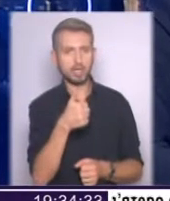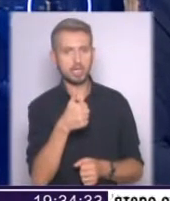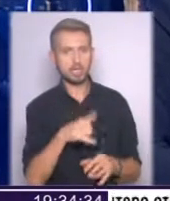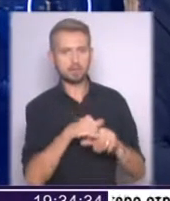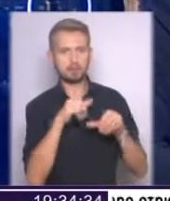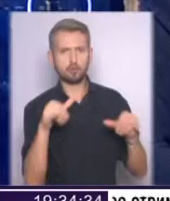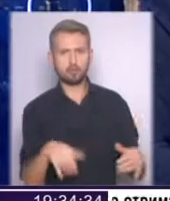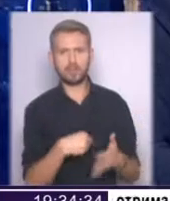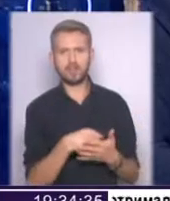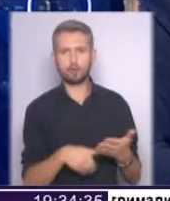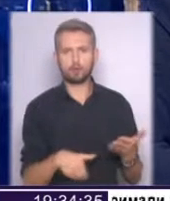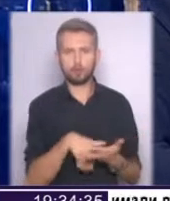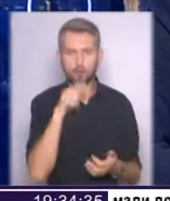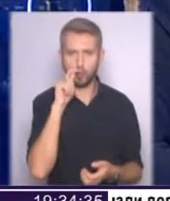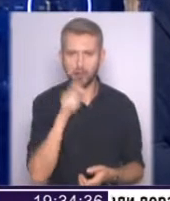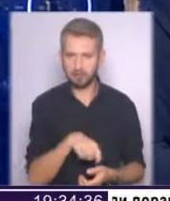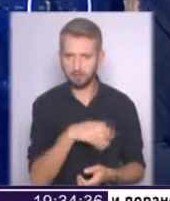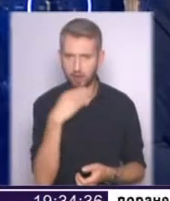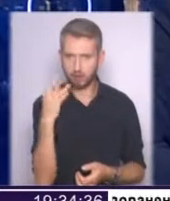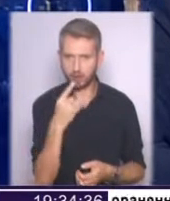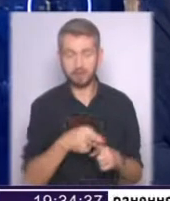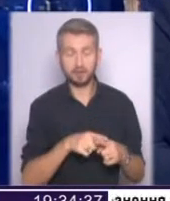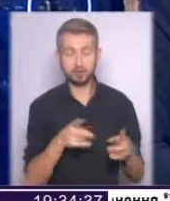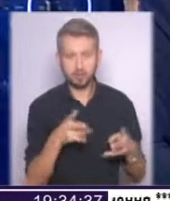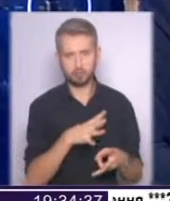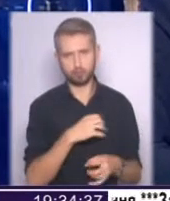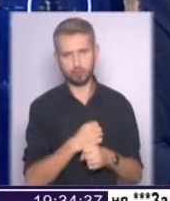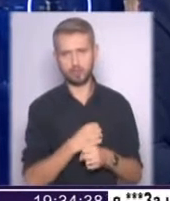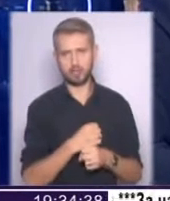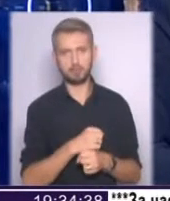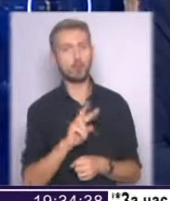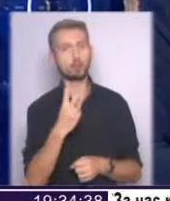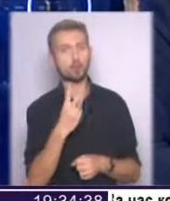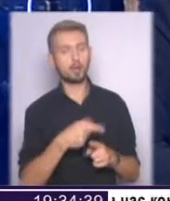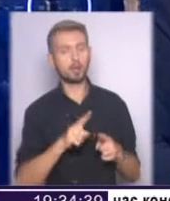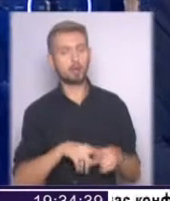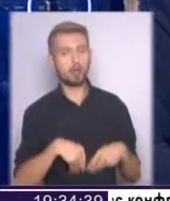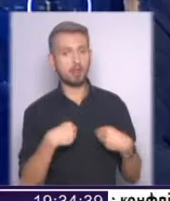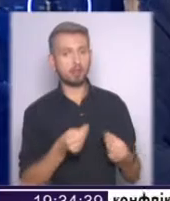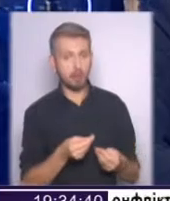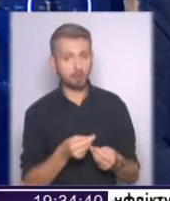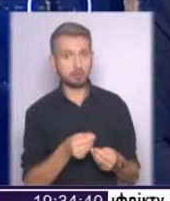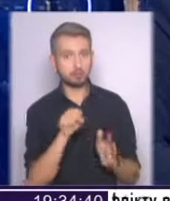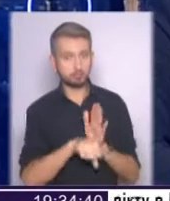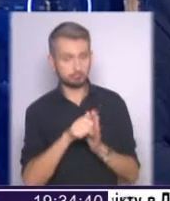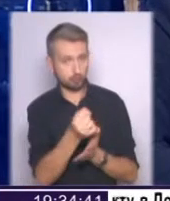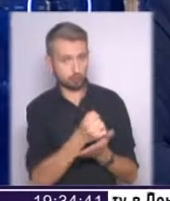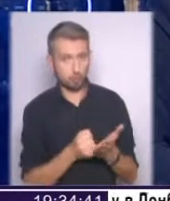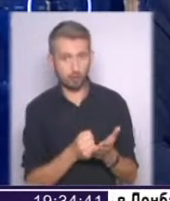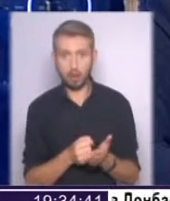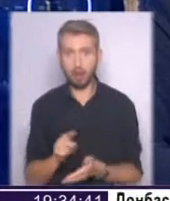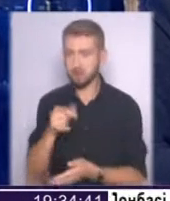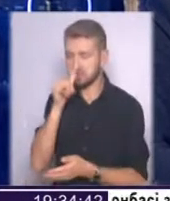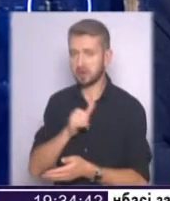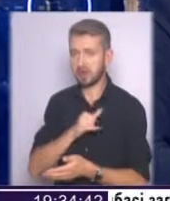рази фінансову допомогу Україні. Це потрібно було робити. Друге, це, звичайно, дати летальну зброю. Чому її не дали?